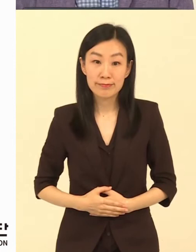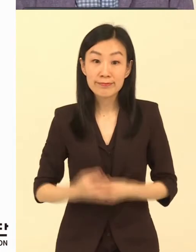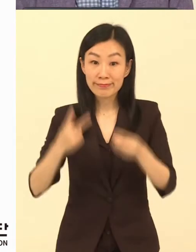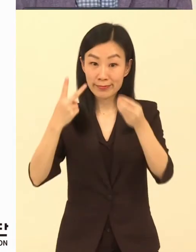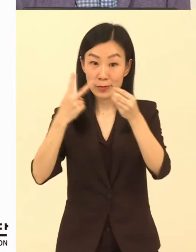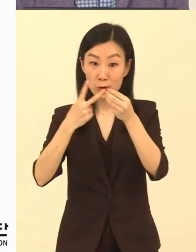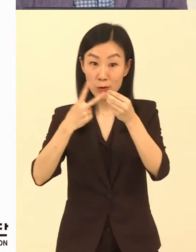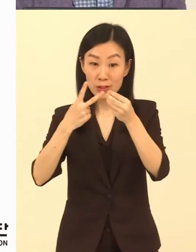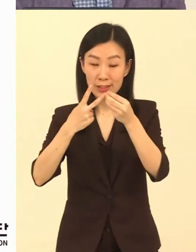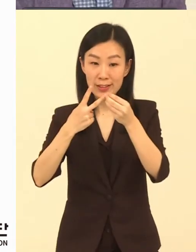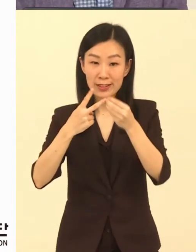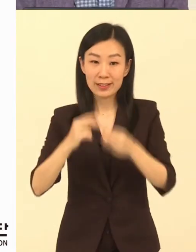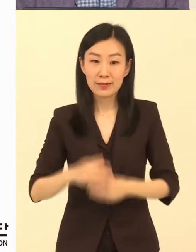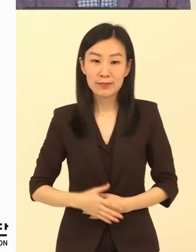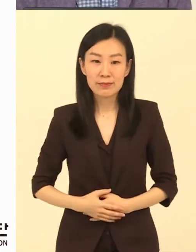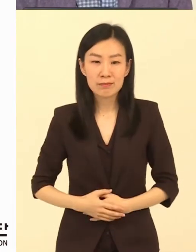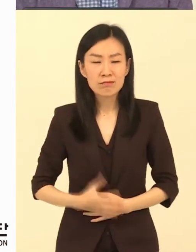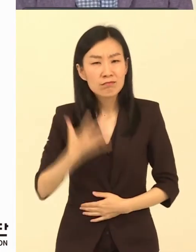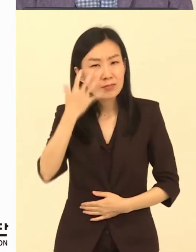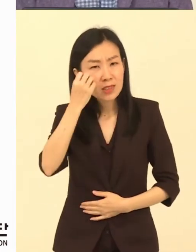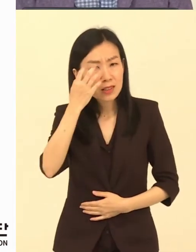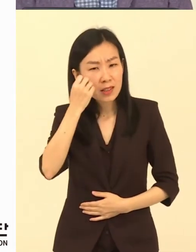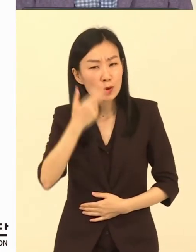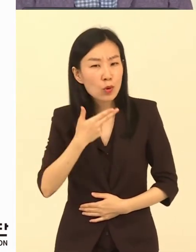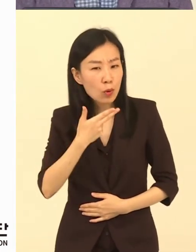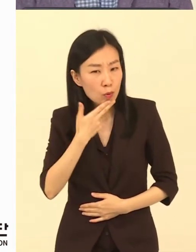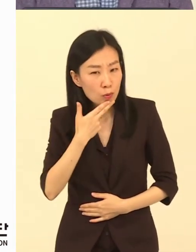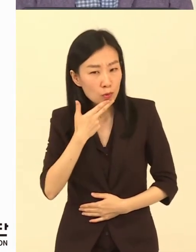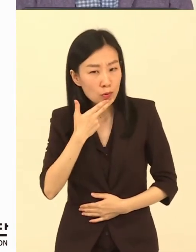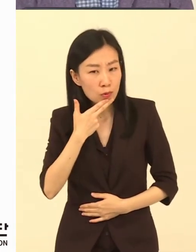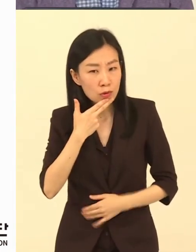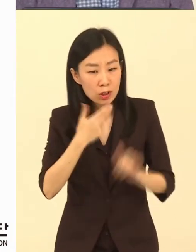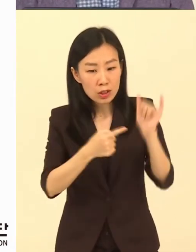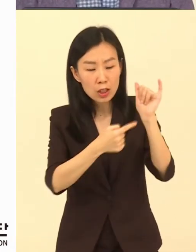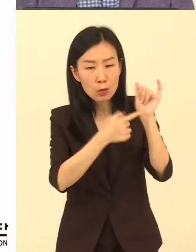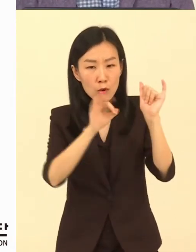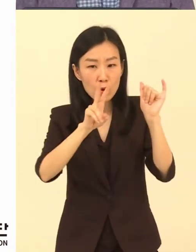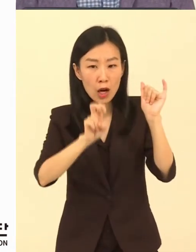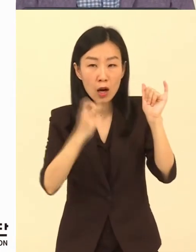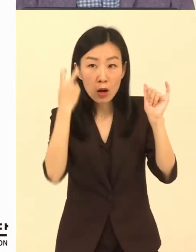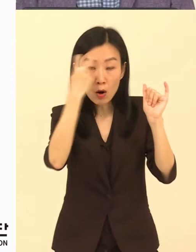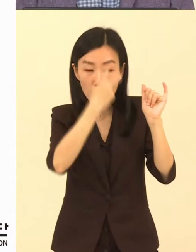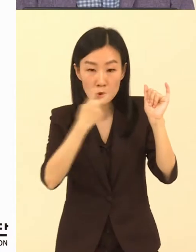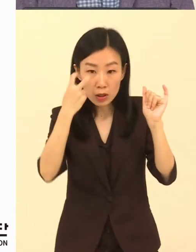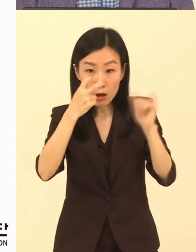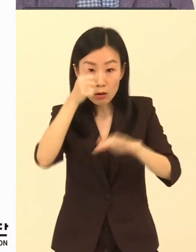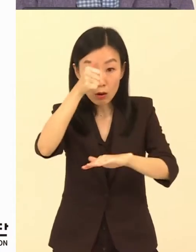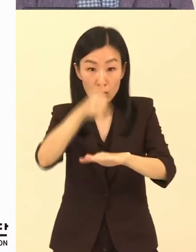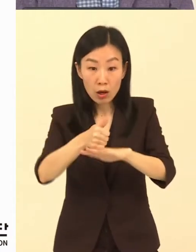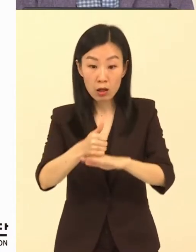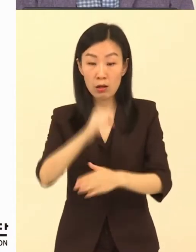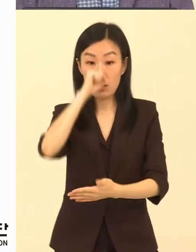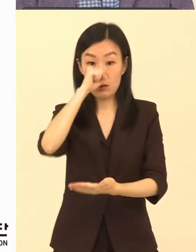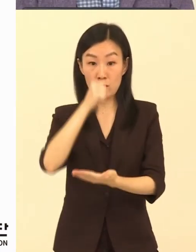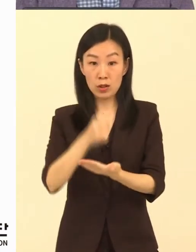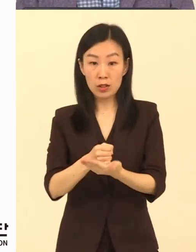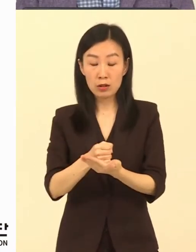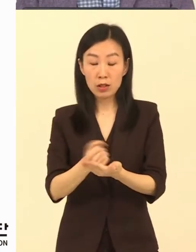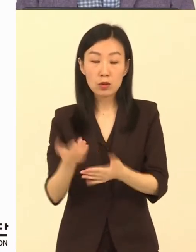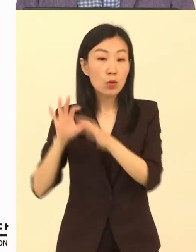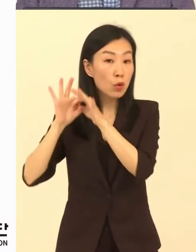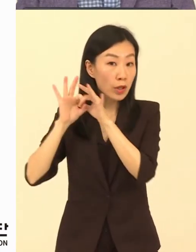두 번째 질문입니다. 이상 증상도 없고 자궁경부암 검사가 정상이라고 나오는데 계속 검진을 받아야 하나요?